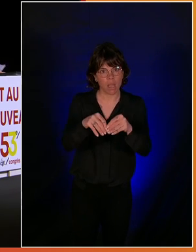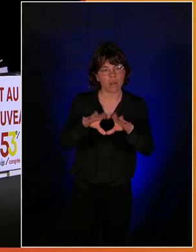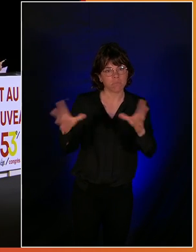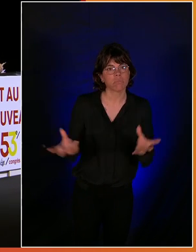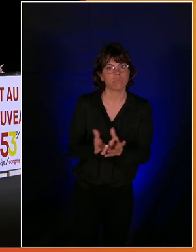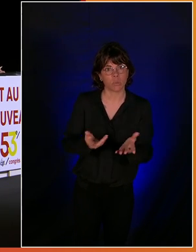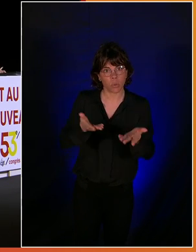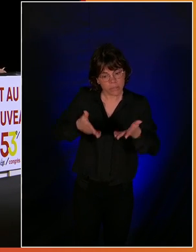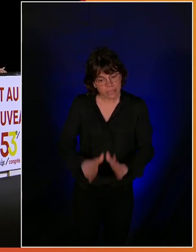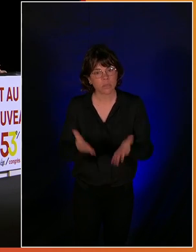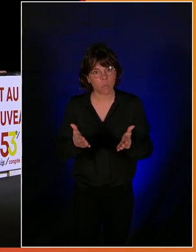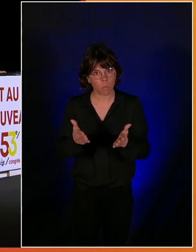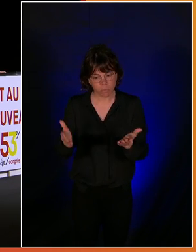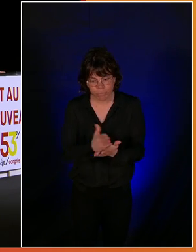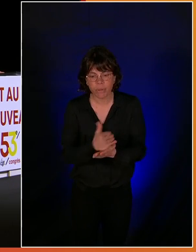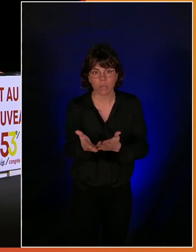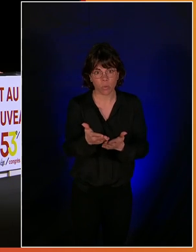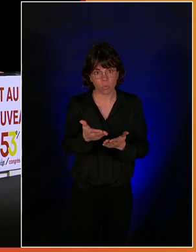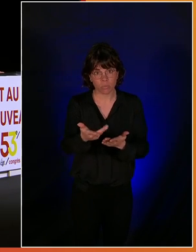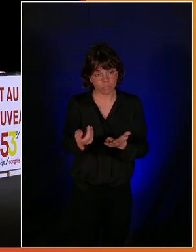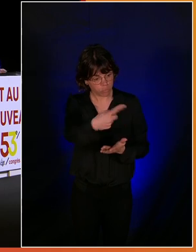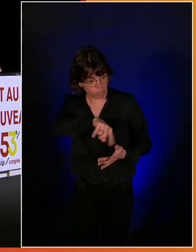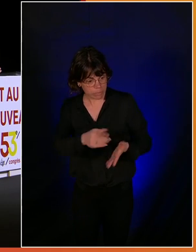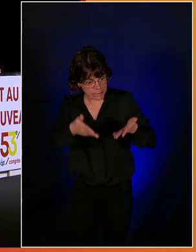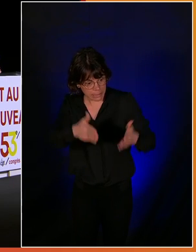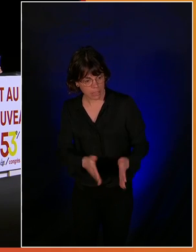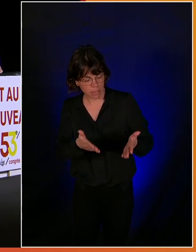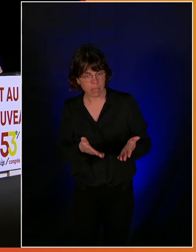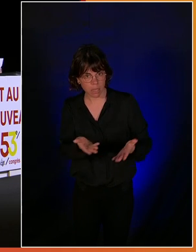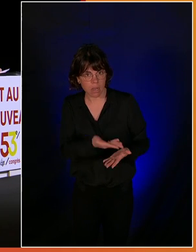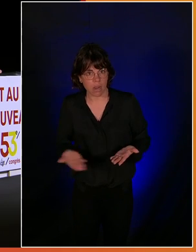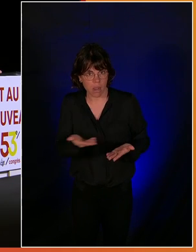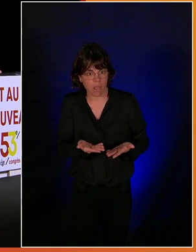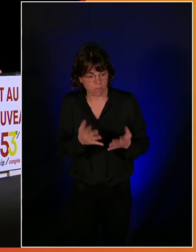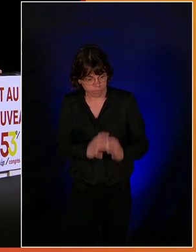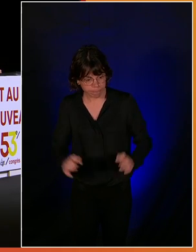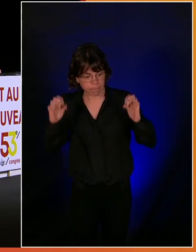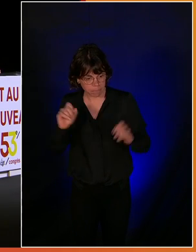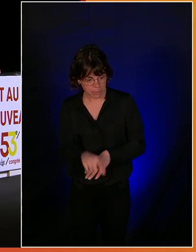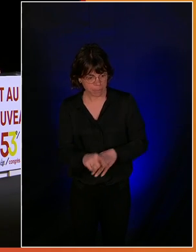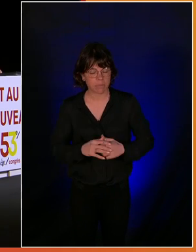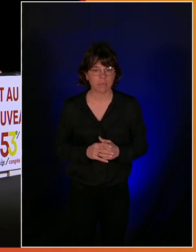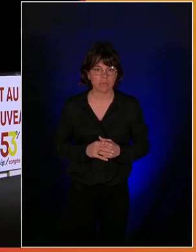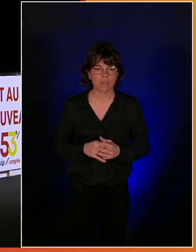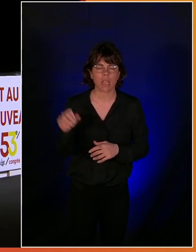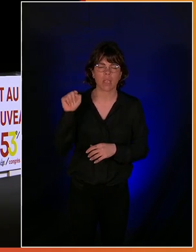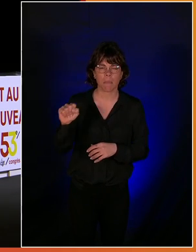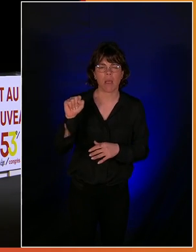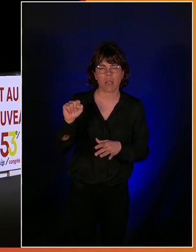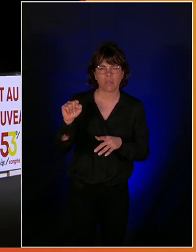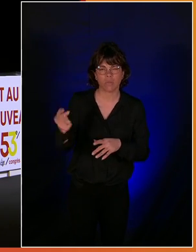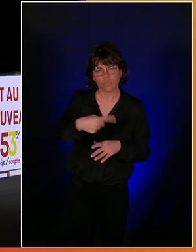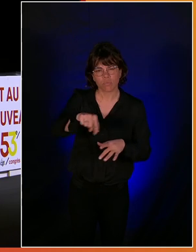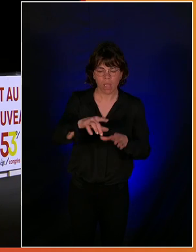décisions et des orientations que vous venez de prendre à l'occasion de ce congrès les camarades que vous allez